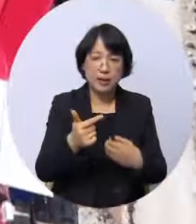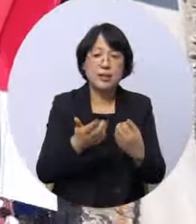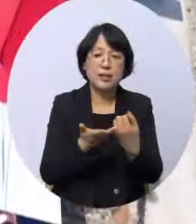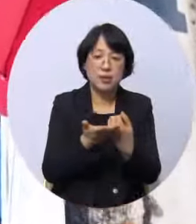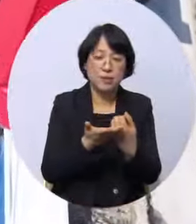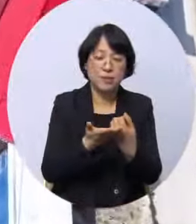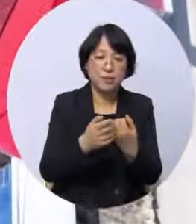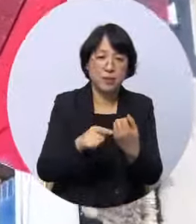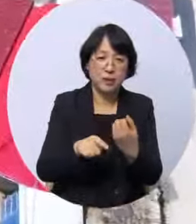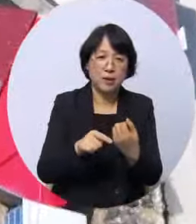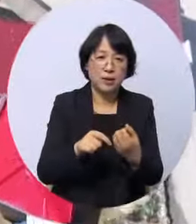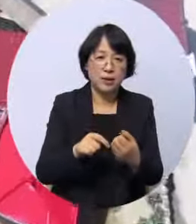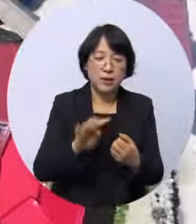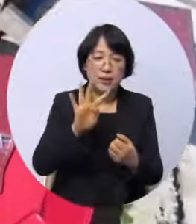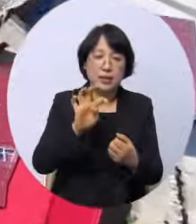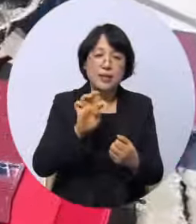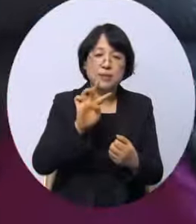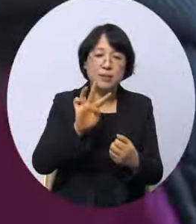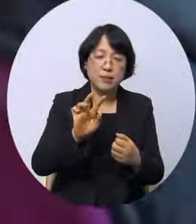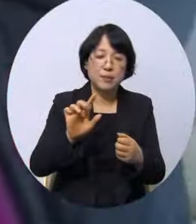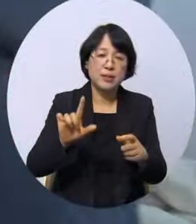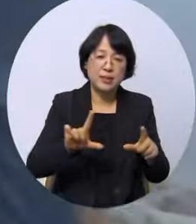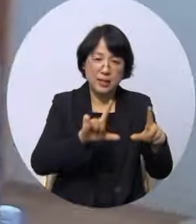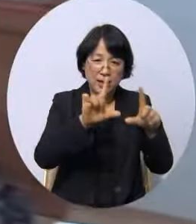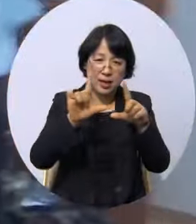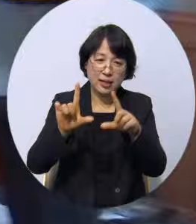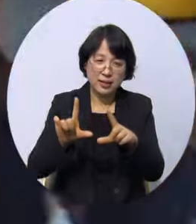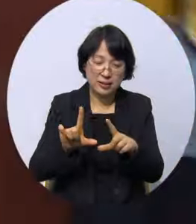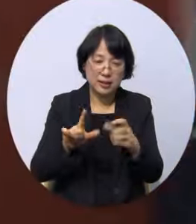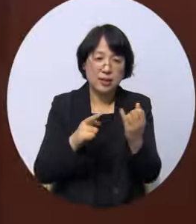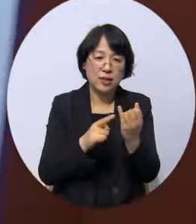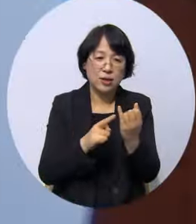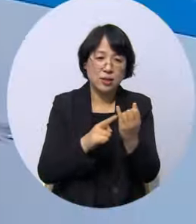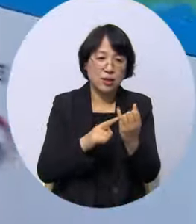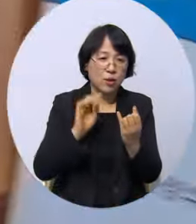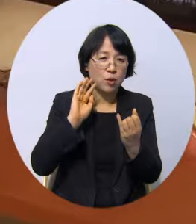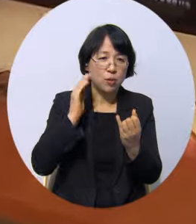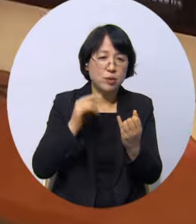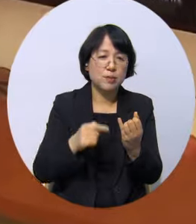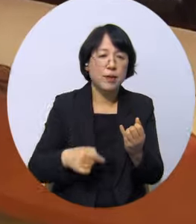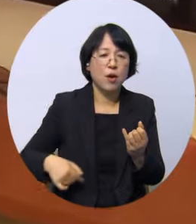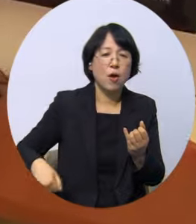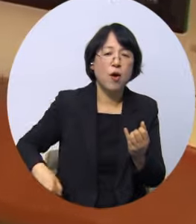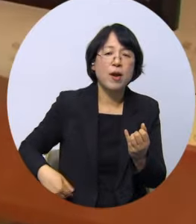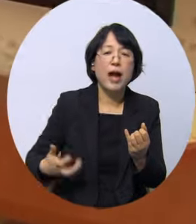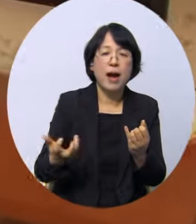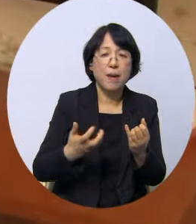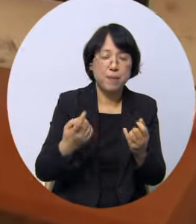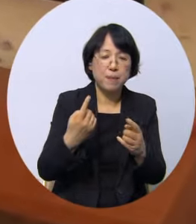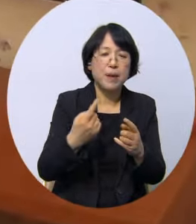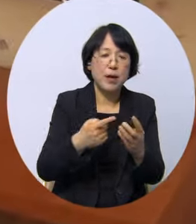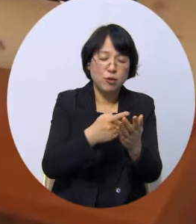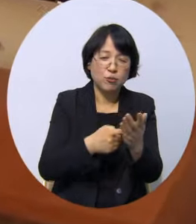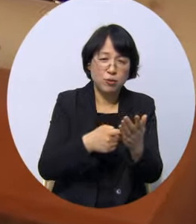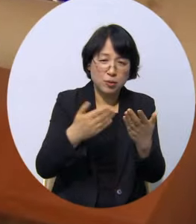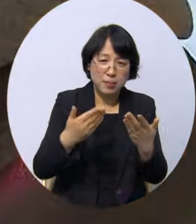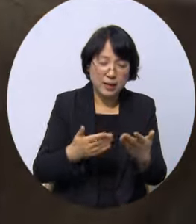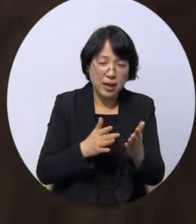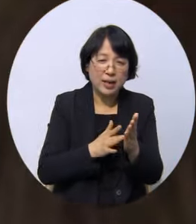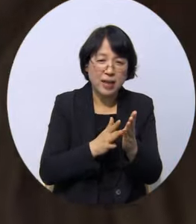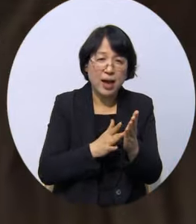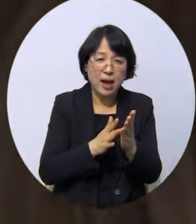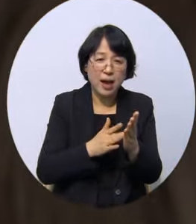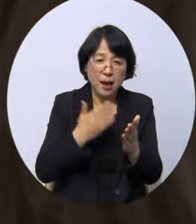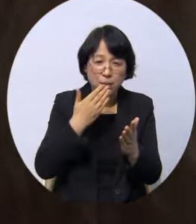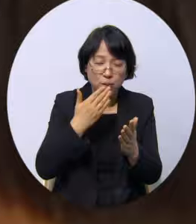43년째 살고 있는 송금섭시는 최근 허리 디스크 수술을 받았습니다 약물 등으로 관리하고 있지만 병원이